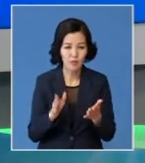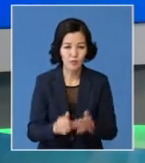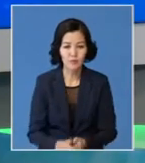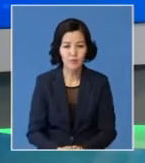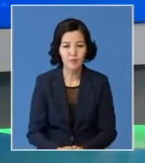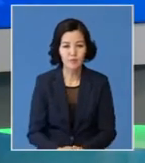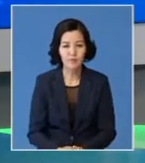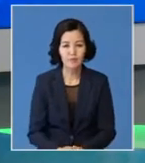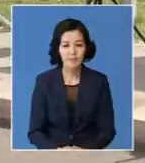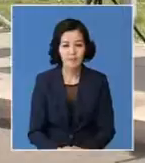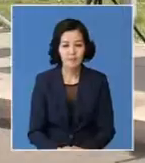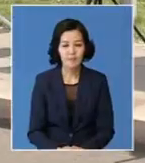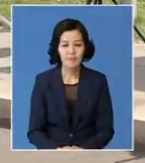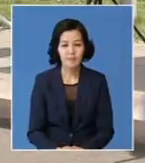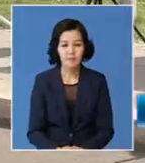Лилия Штогрина.